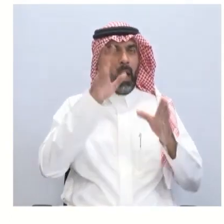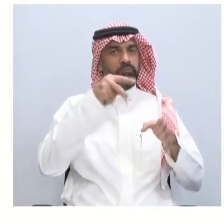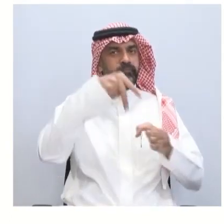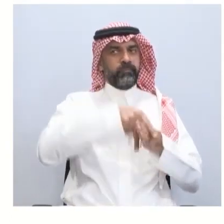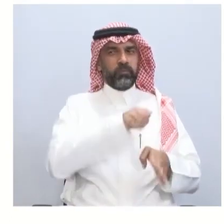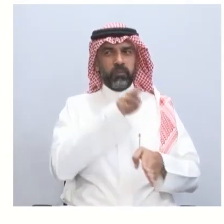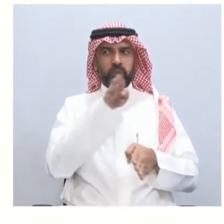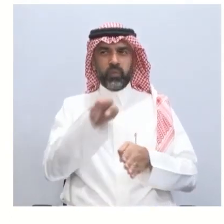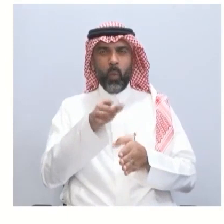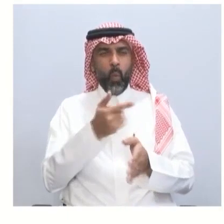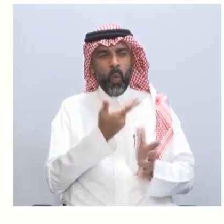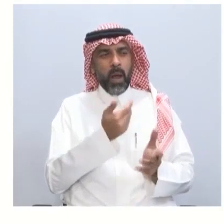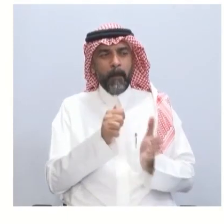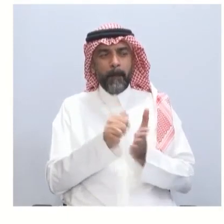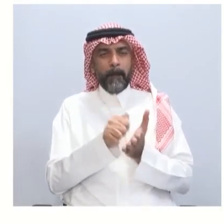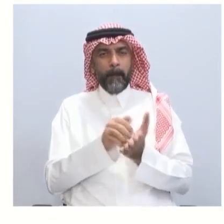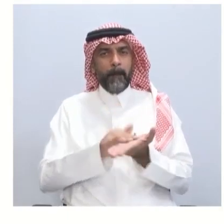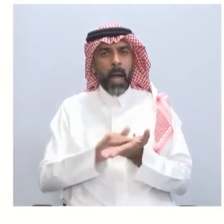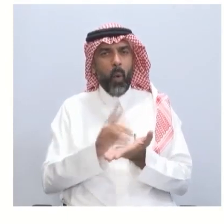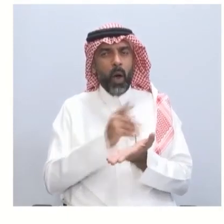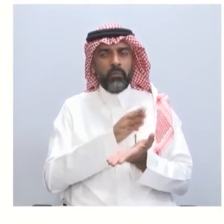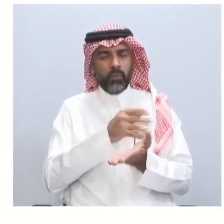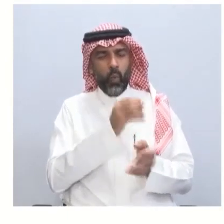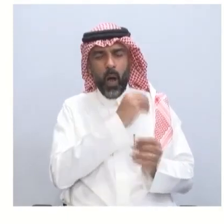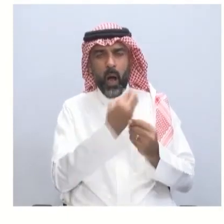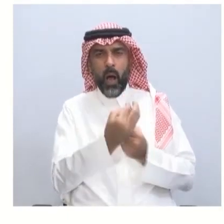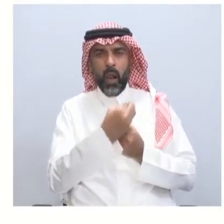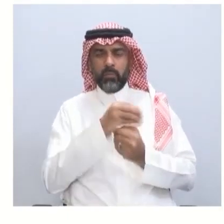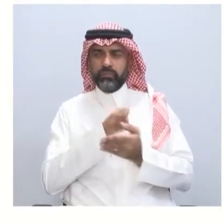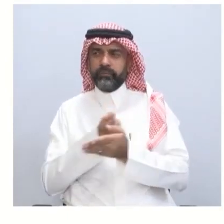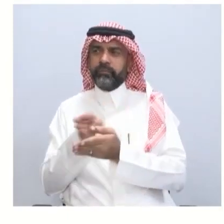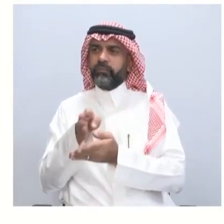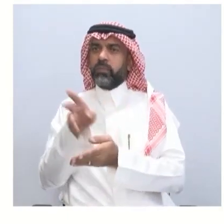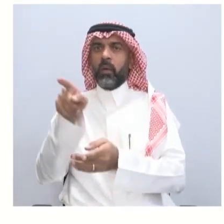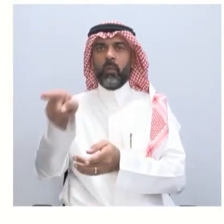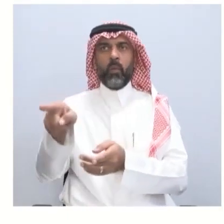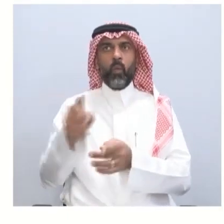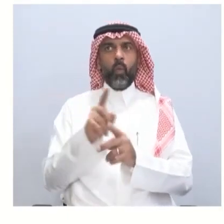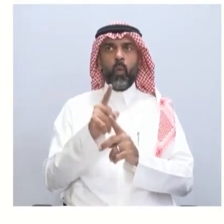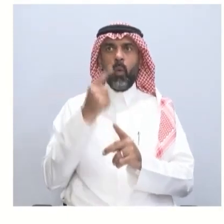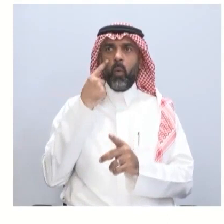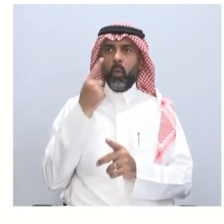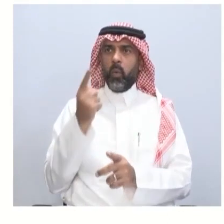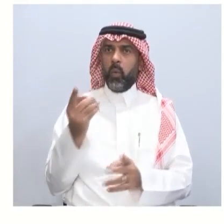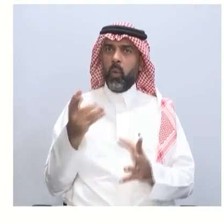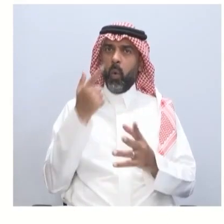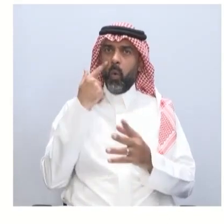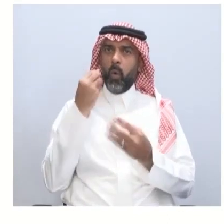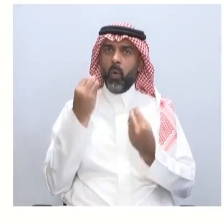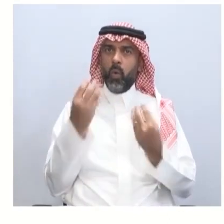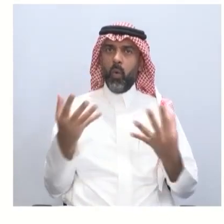المنطقه وسميت هذه المنطقه بحجر اليمامه لماذا ممتازين لانه احتجر